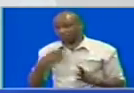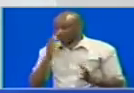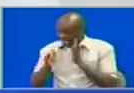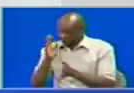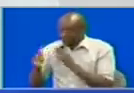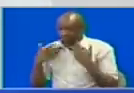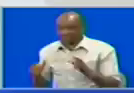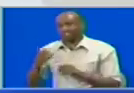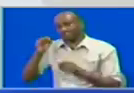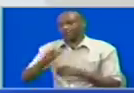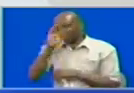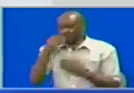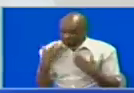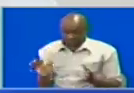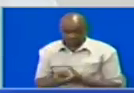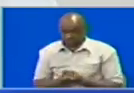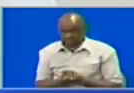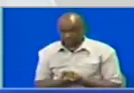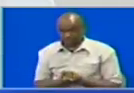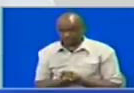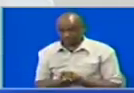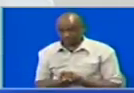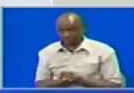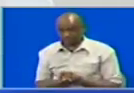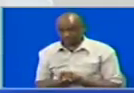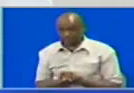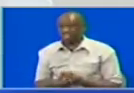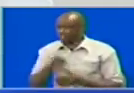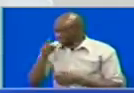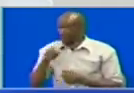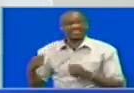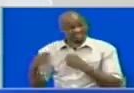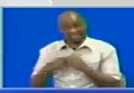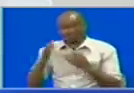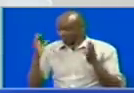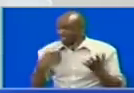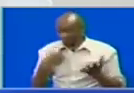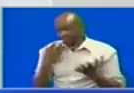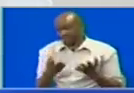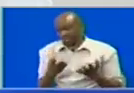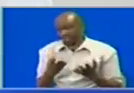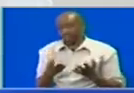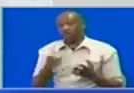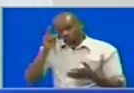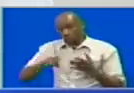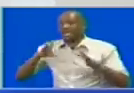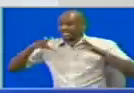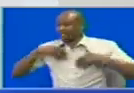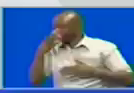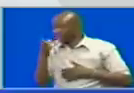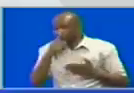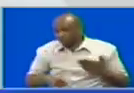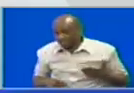mipango tukaenda trials. South Africa. Ilikuwa vigumu manake ile reception tulipata kule ilikuwa